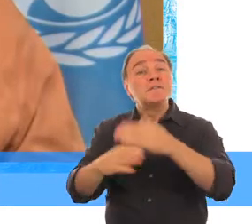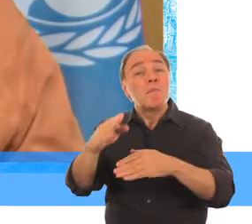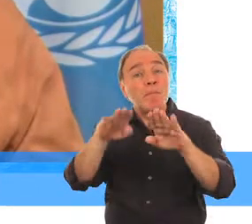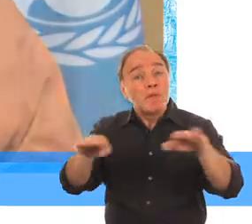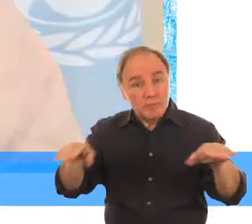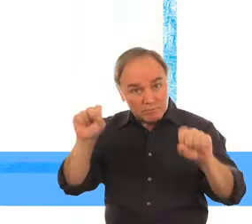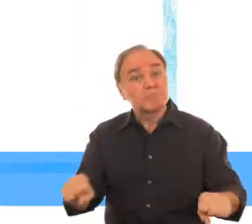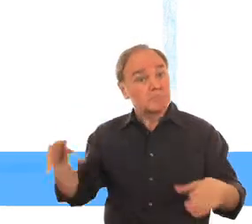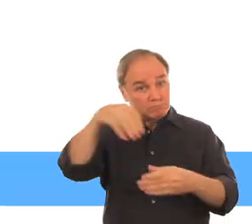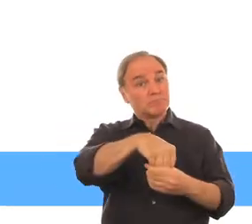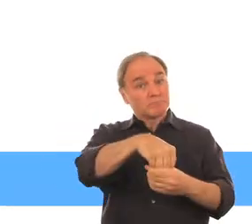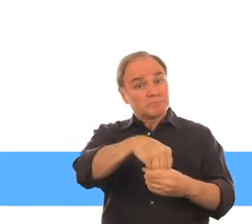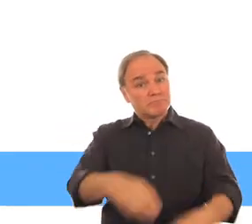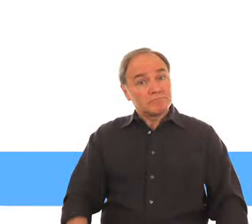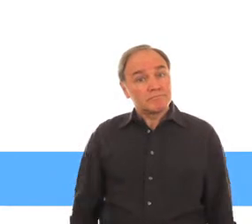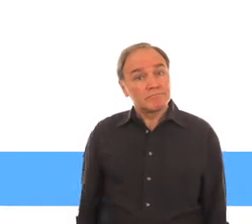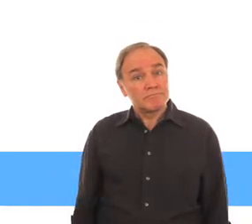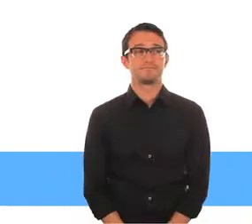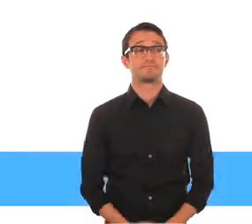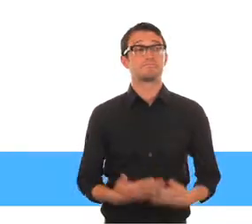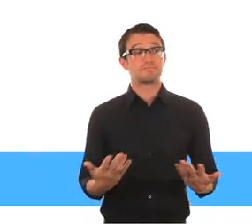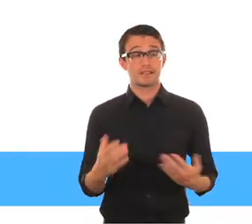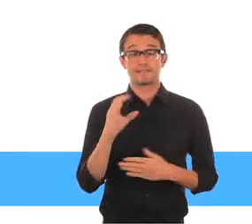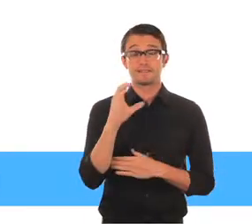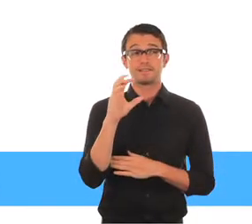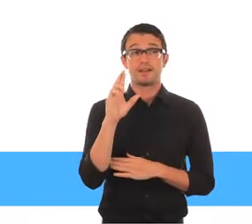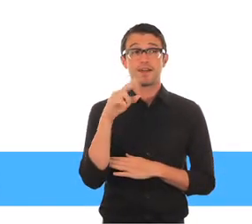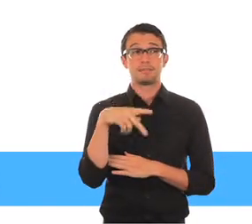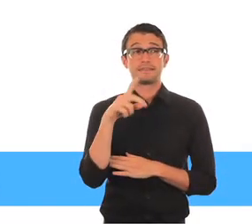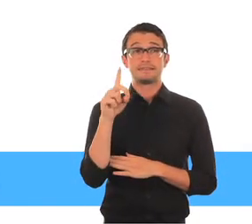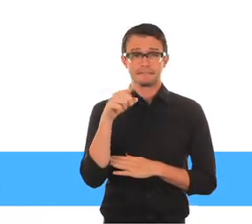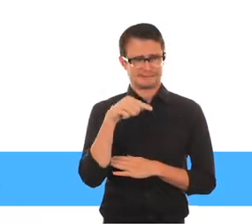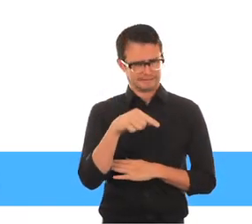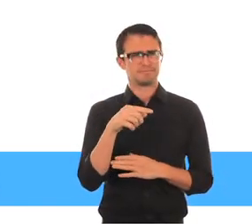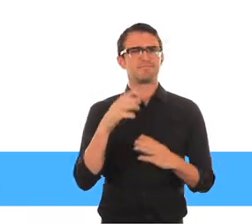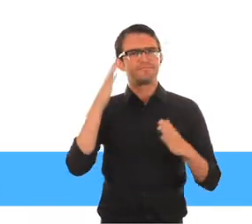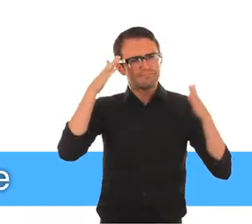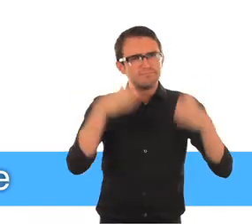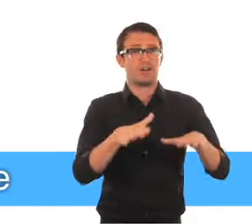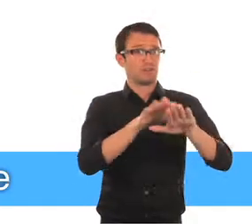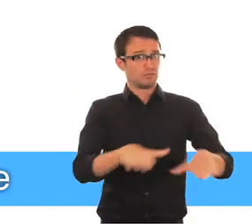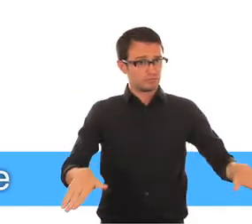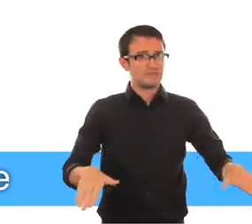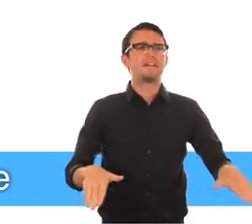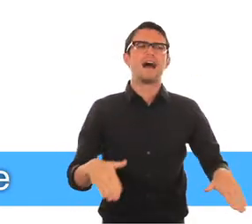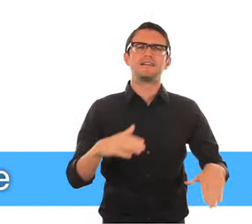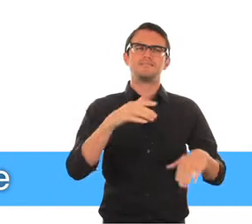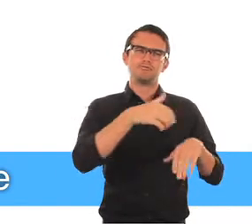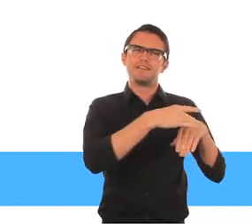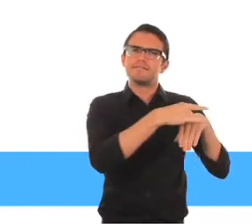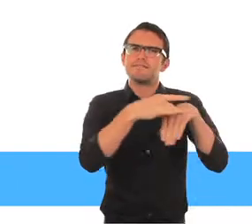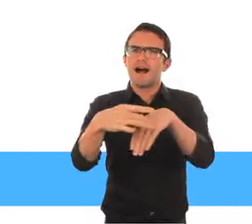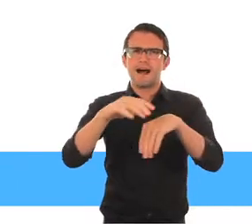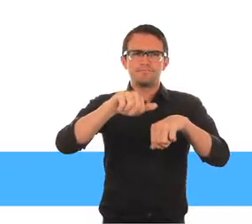ces écoles. La plupart des articles de la CRDE s'appliquent aux enfants et la Convention elle-même sert de feuille de route à la mise en